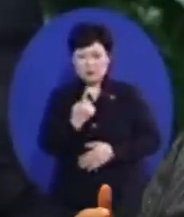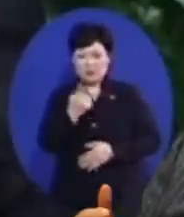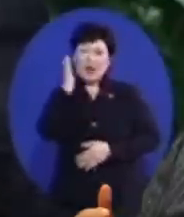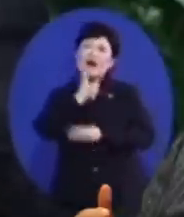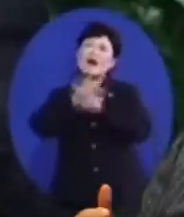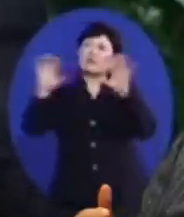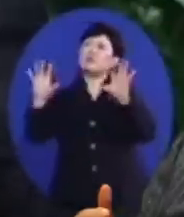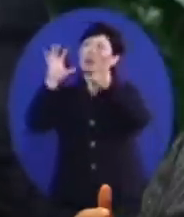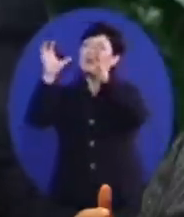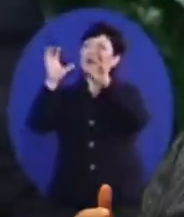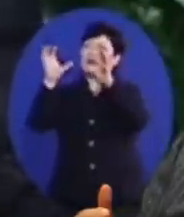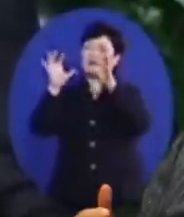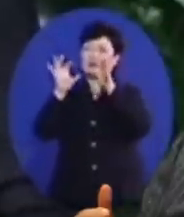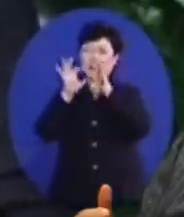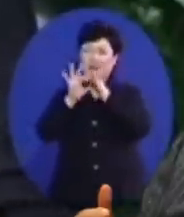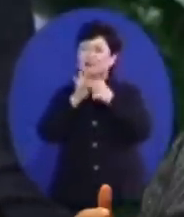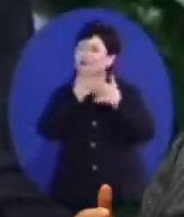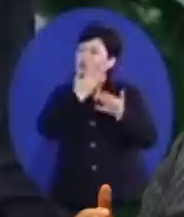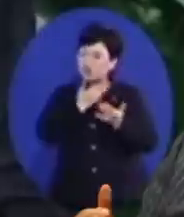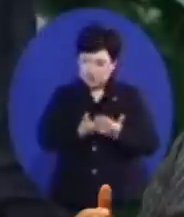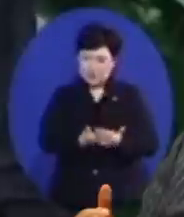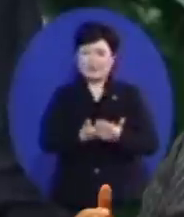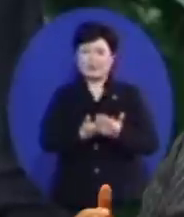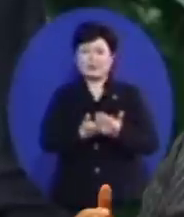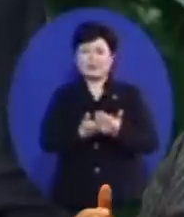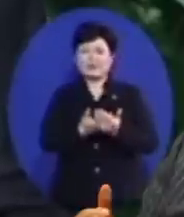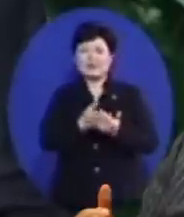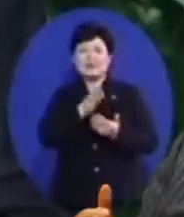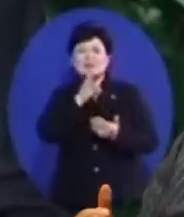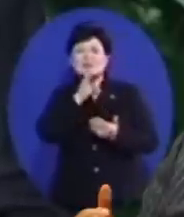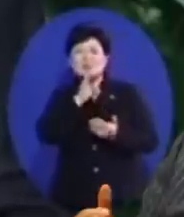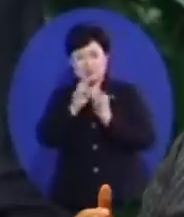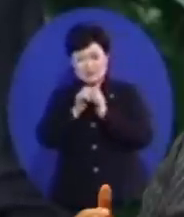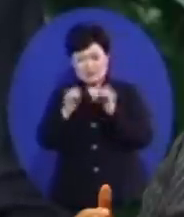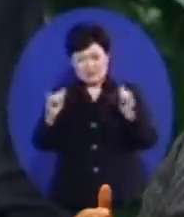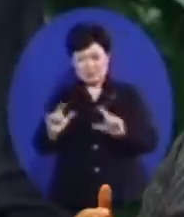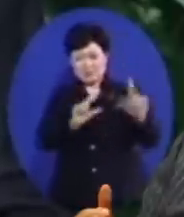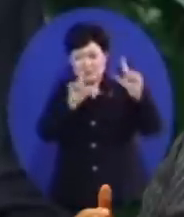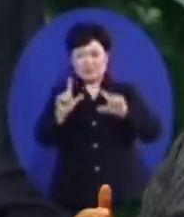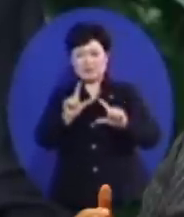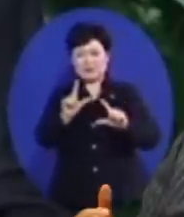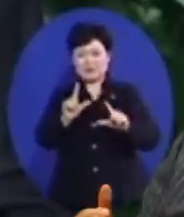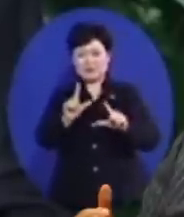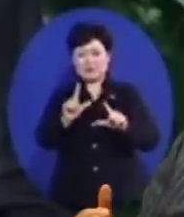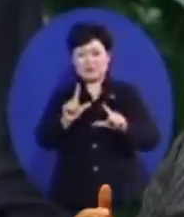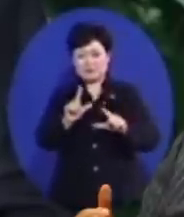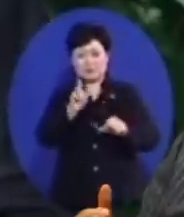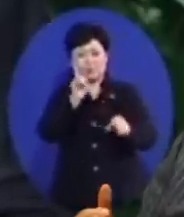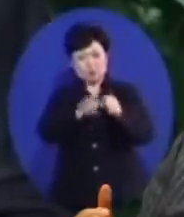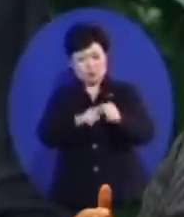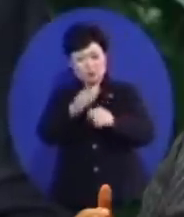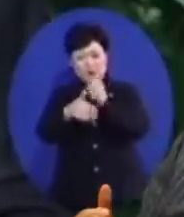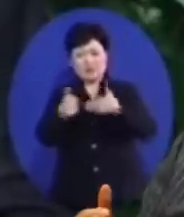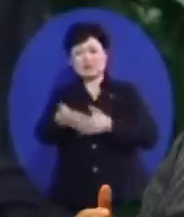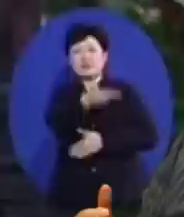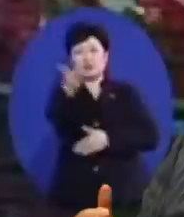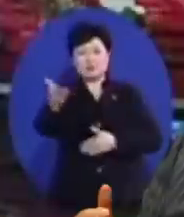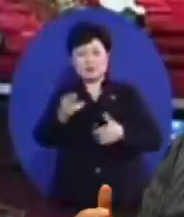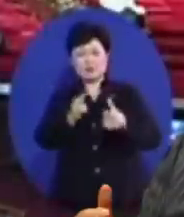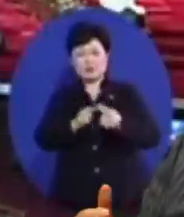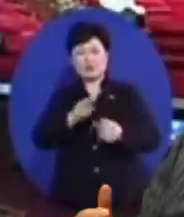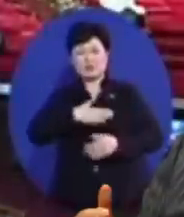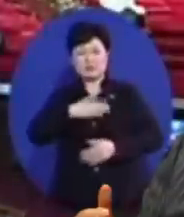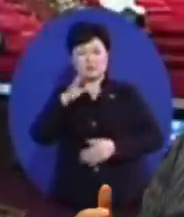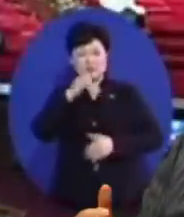하늘나라의 귀한 용사로서 살아갈 수 있도록 그렇게 만들어주기 위해서 하나님이 여러분과 저를